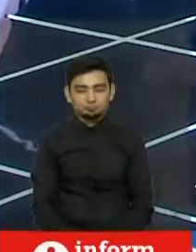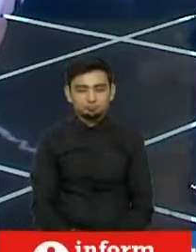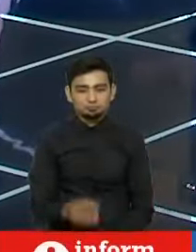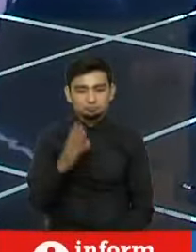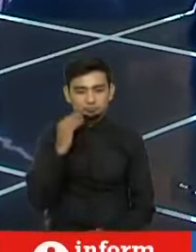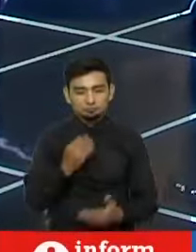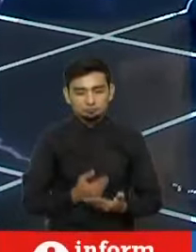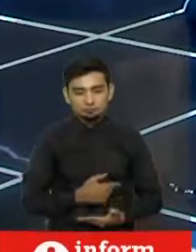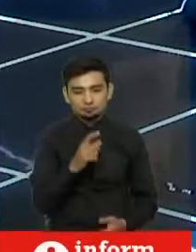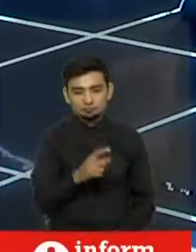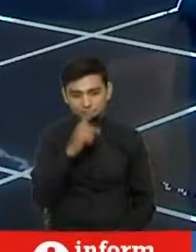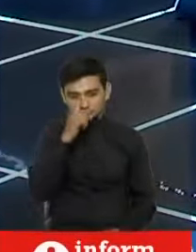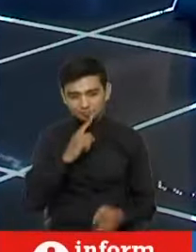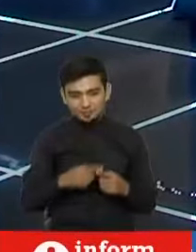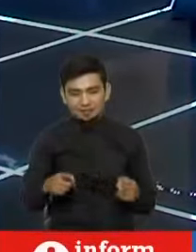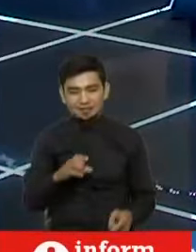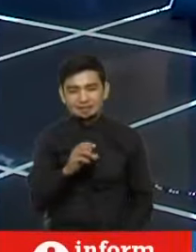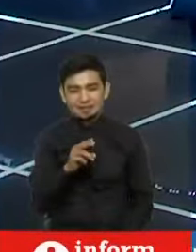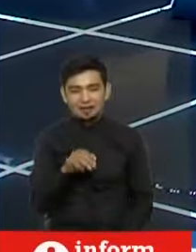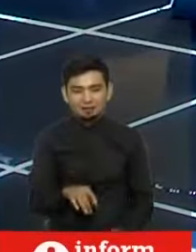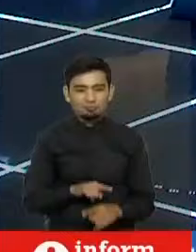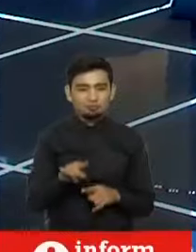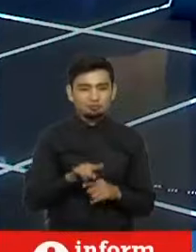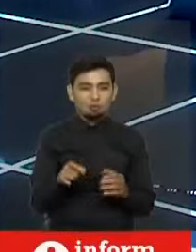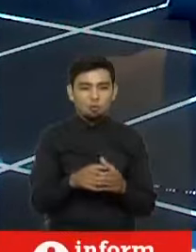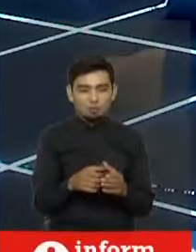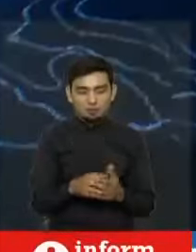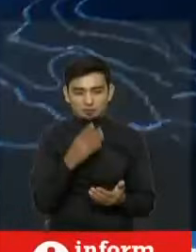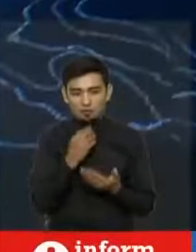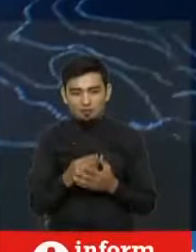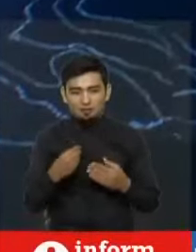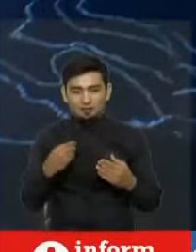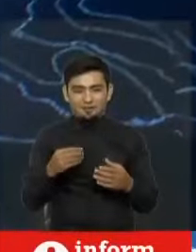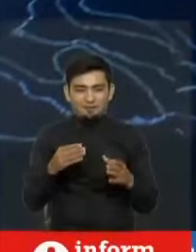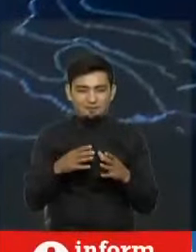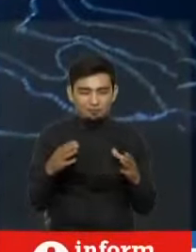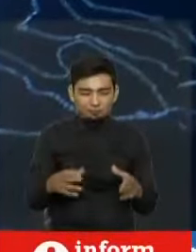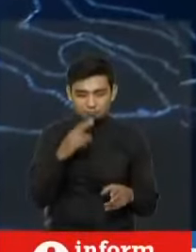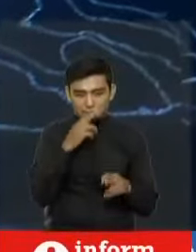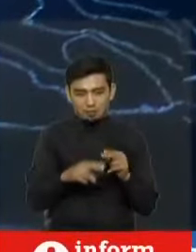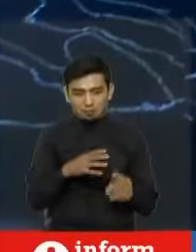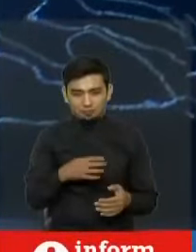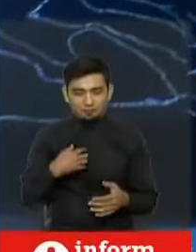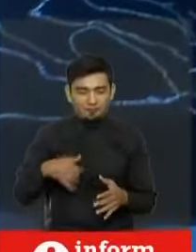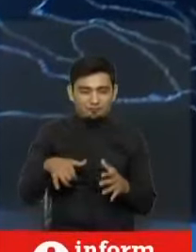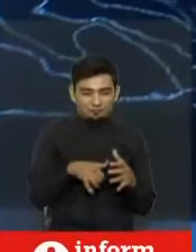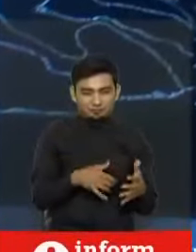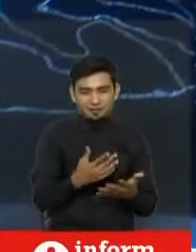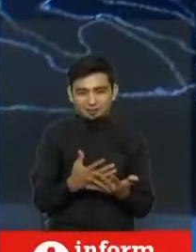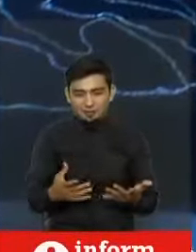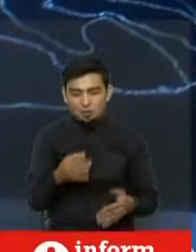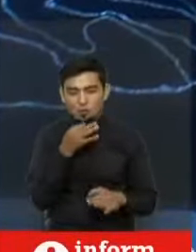Алматылық тұрғын бір айдан бері Скат әуе компаниясынан жүгін ала алмай жүр. Сөзінше, Скат жоғалған жүк туралы шағынға жауап